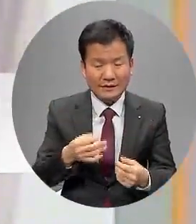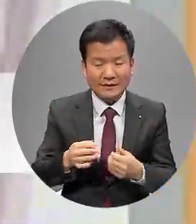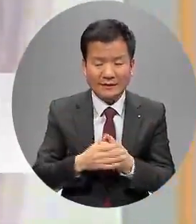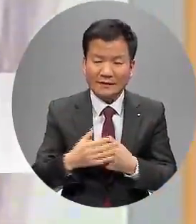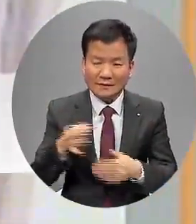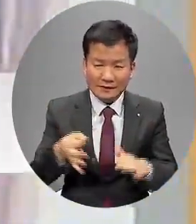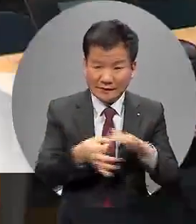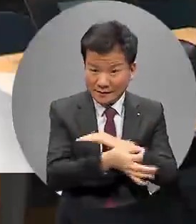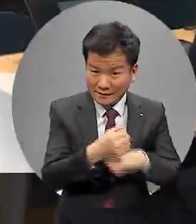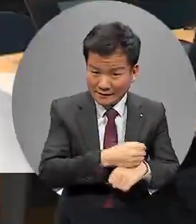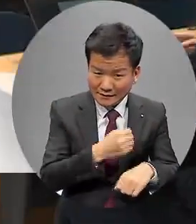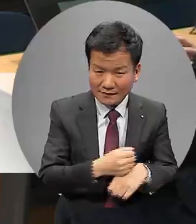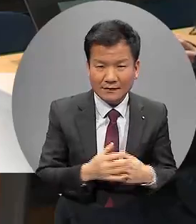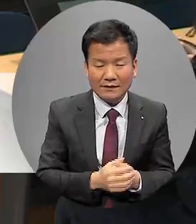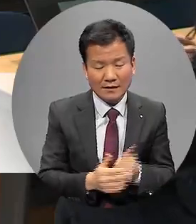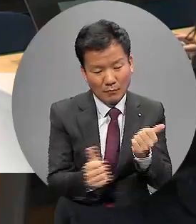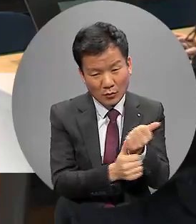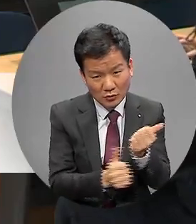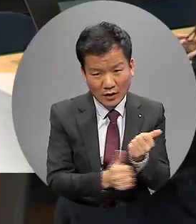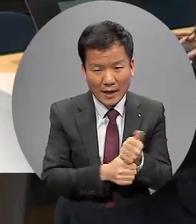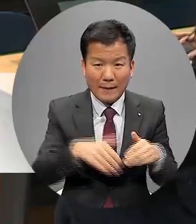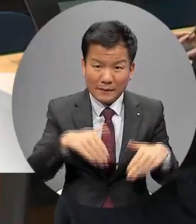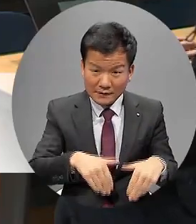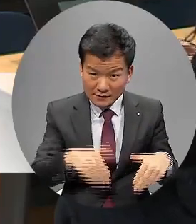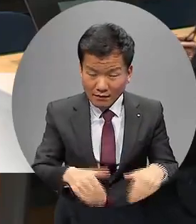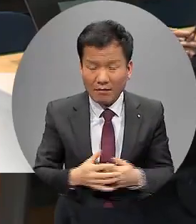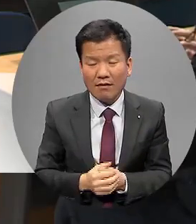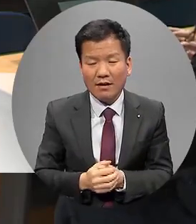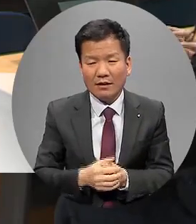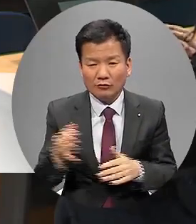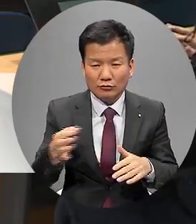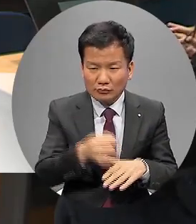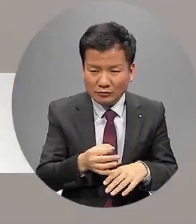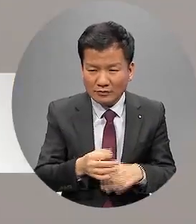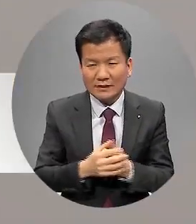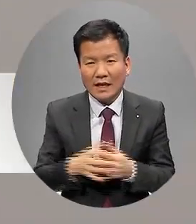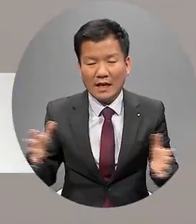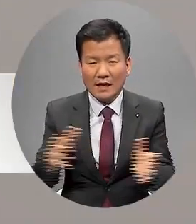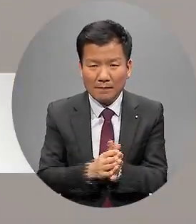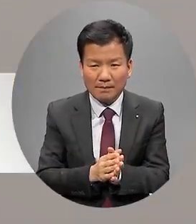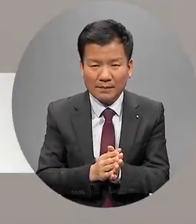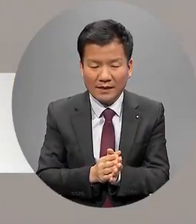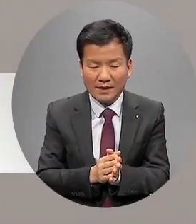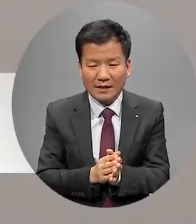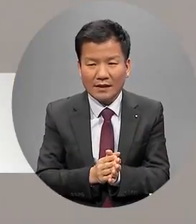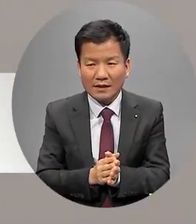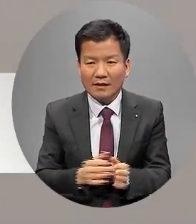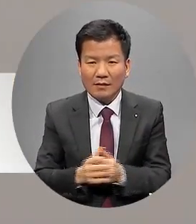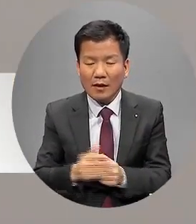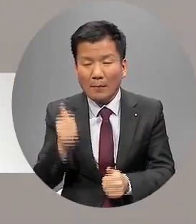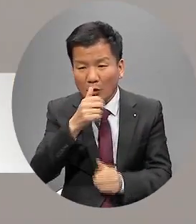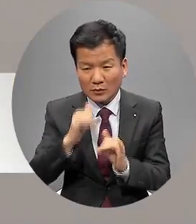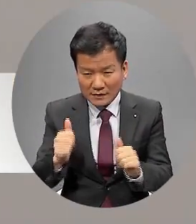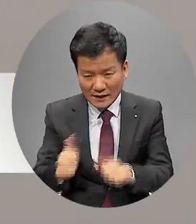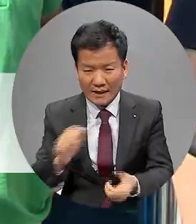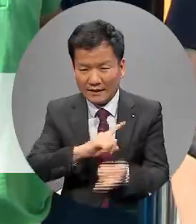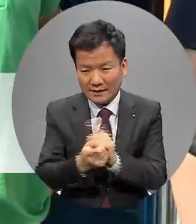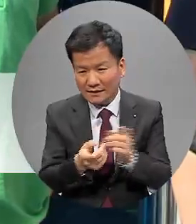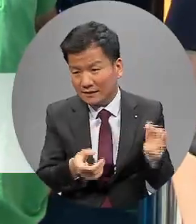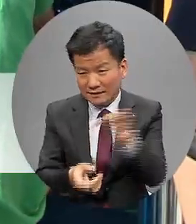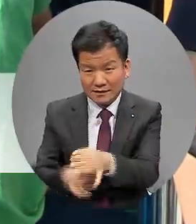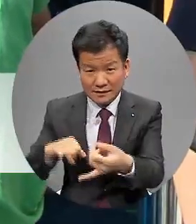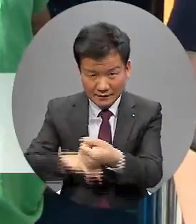금품을 받은 당시 보좌관과 비서관 금품을 준 민원인 그리고 민원인에게 변호사비 대납을